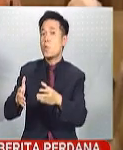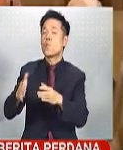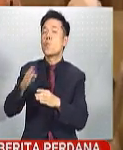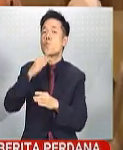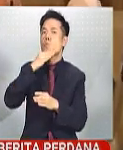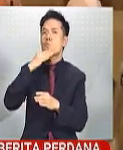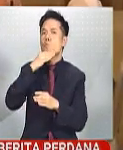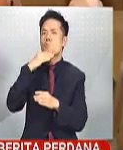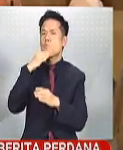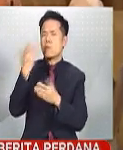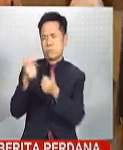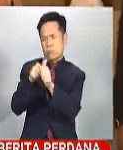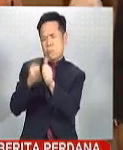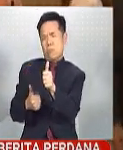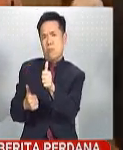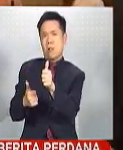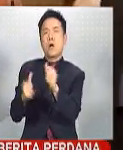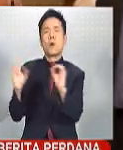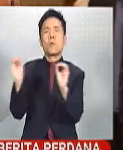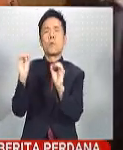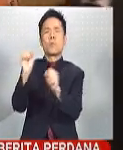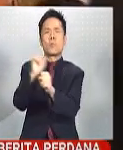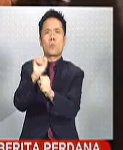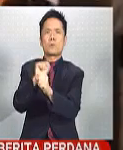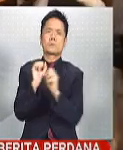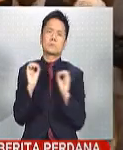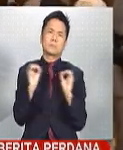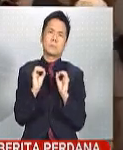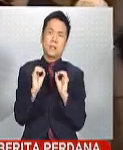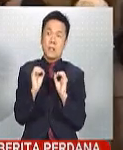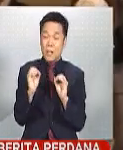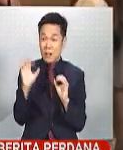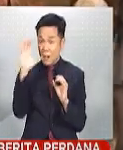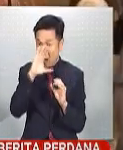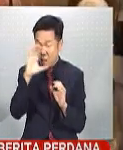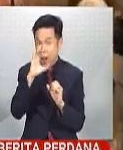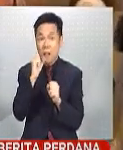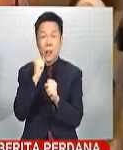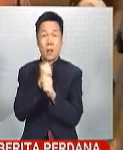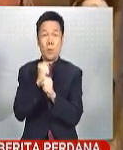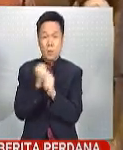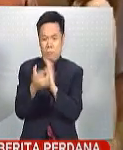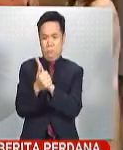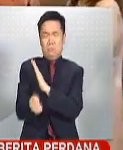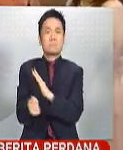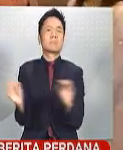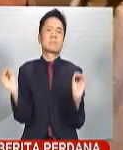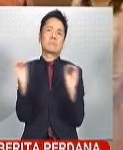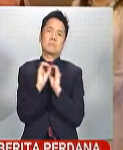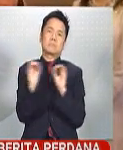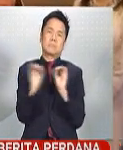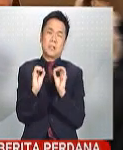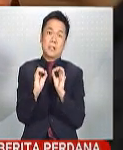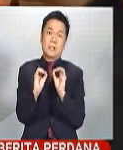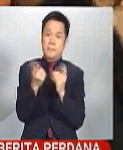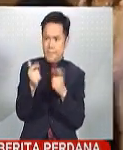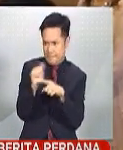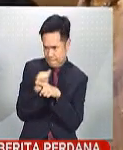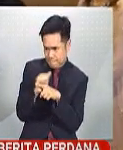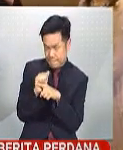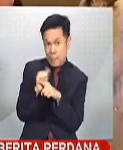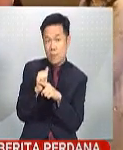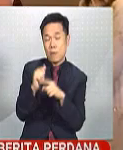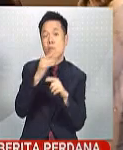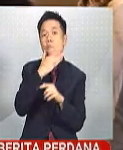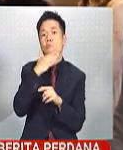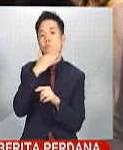tercicit. Bukan unemployed, unemployable belia. Maka latihan-latihan kemahiran untuk golongan belia adalah amat